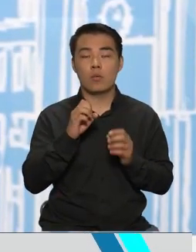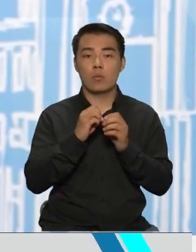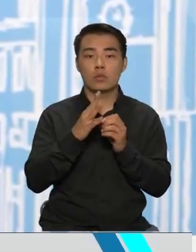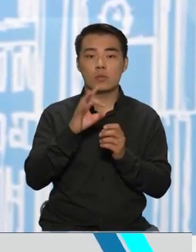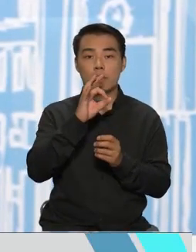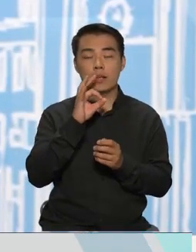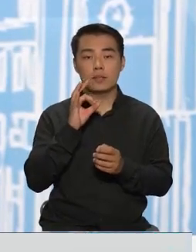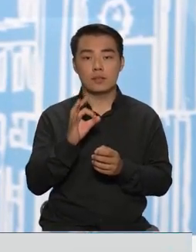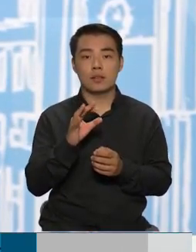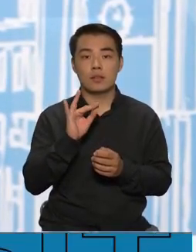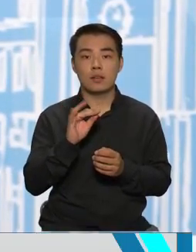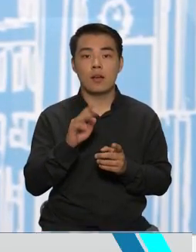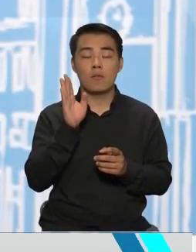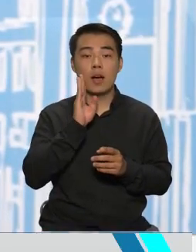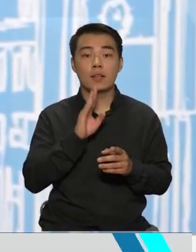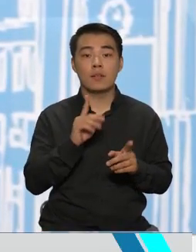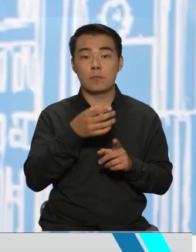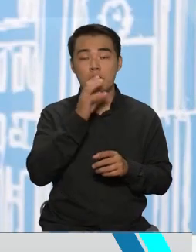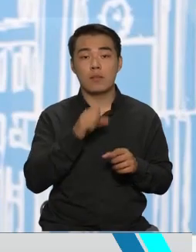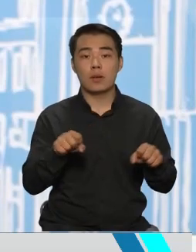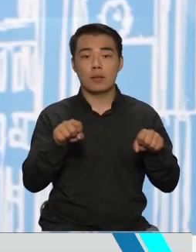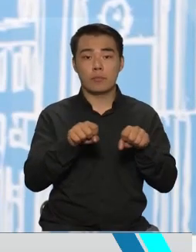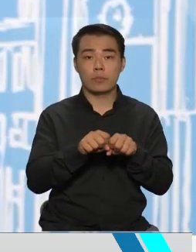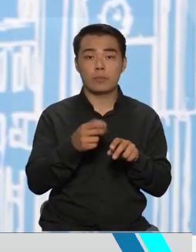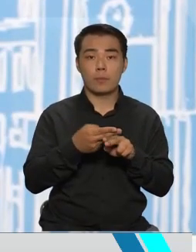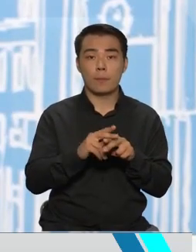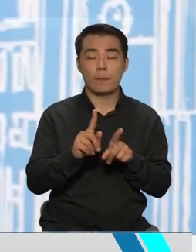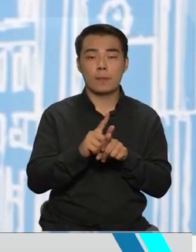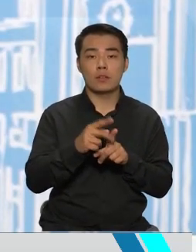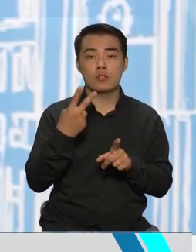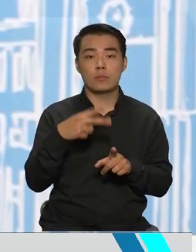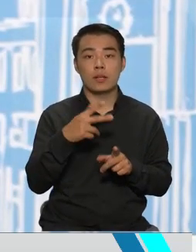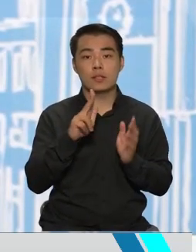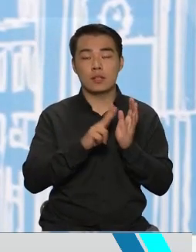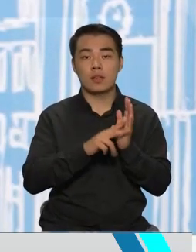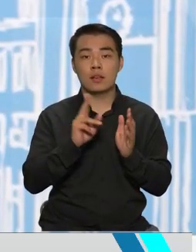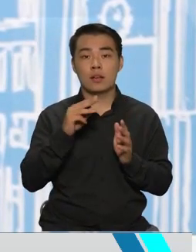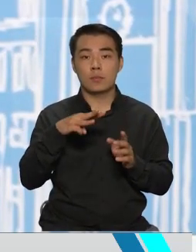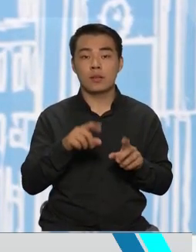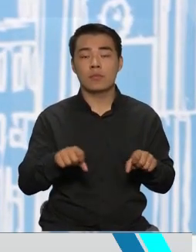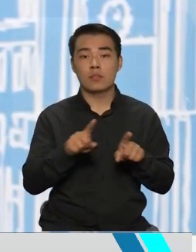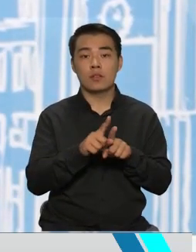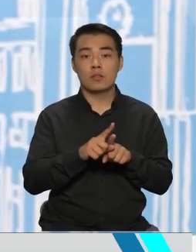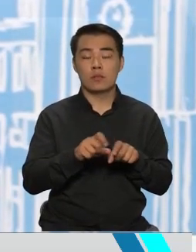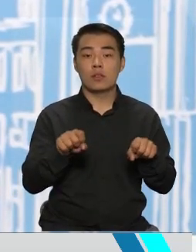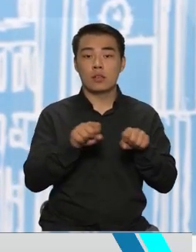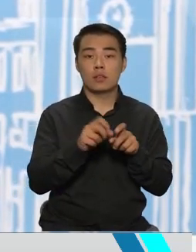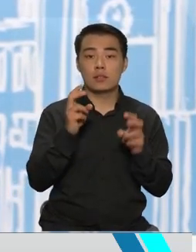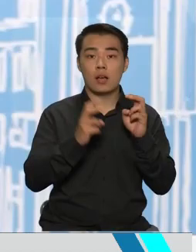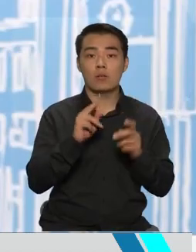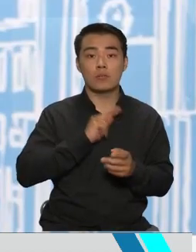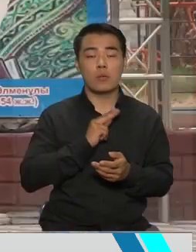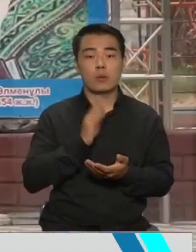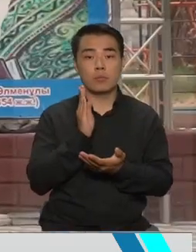91,33%, ауыз су жүйелерінің ұзындығы 128 шақырымды құрайды, қаладағы ауыз су толықтай